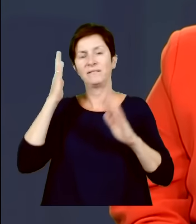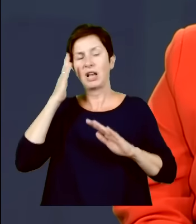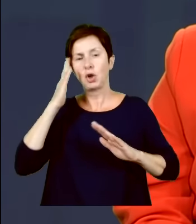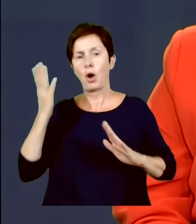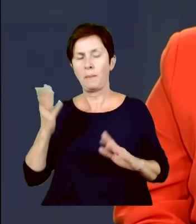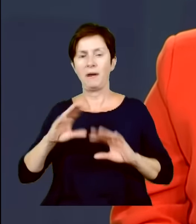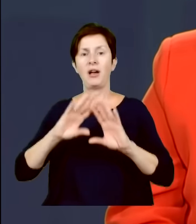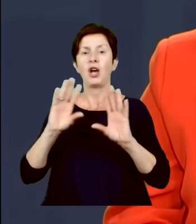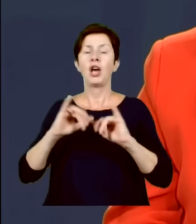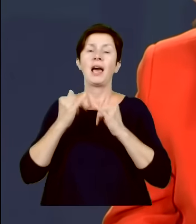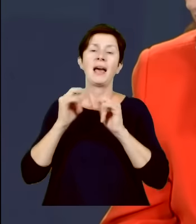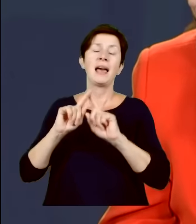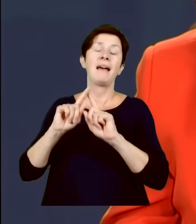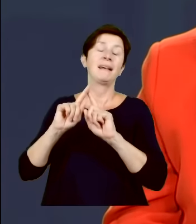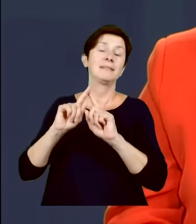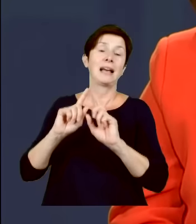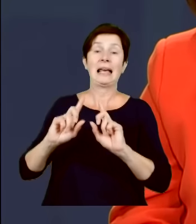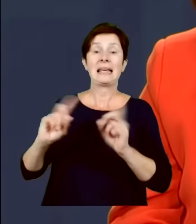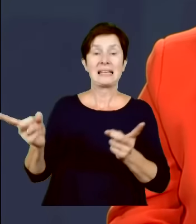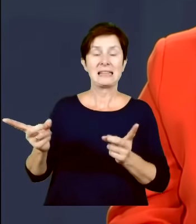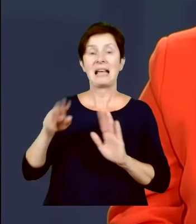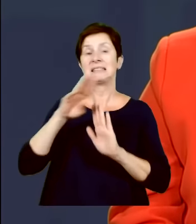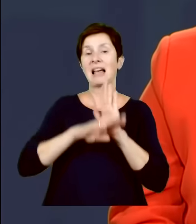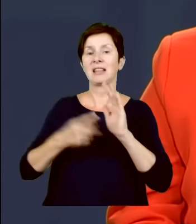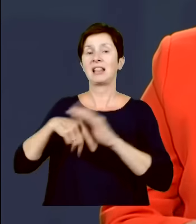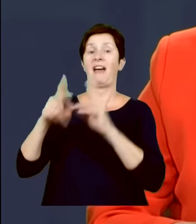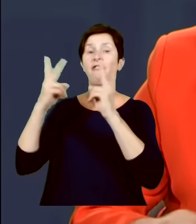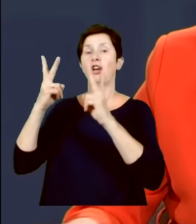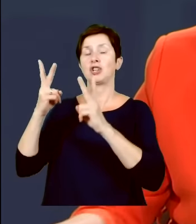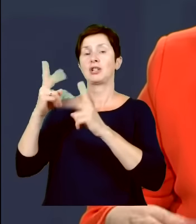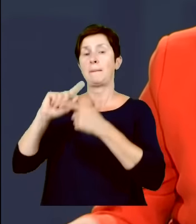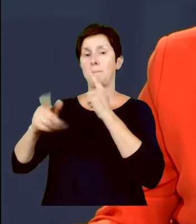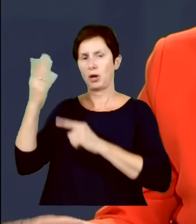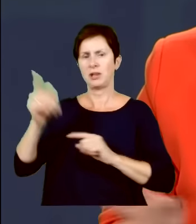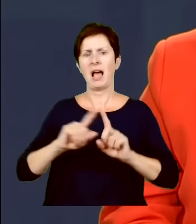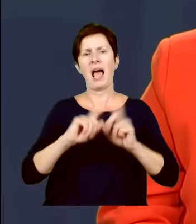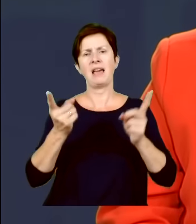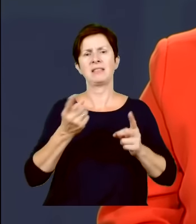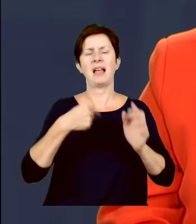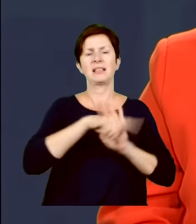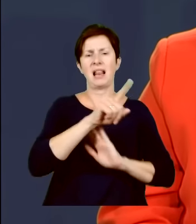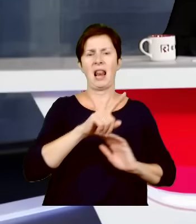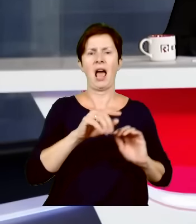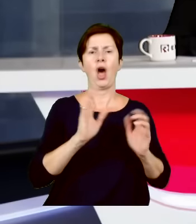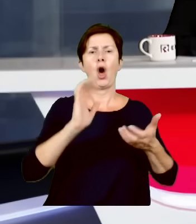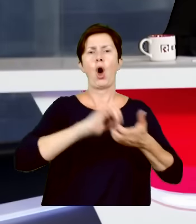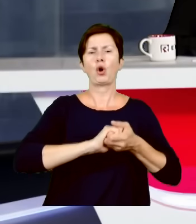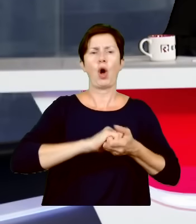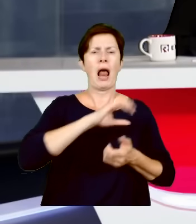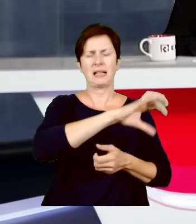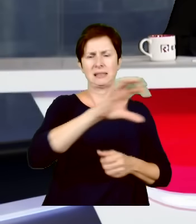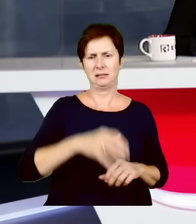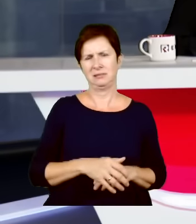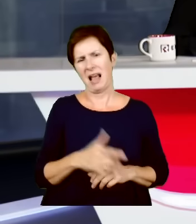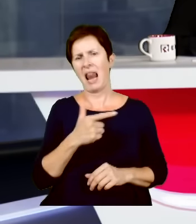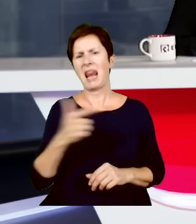standardy dla tych ważniejszych polityków a inne dla koalicjantów No przecież co tam lewica miała bruździć w tym ministerstwie powoła się